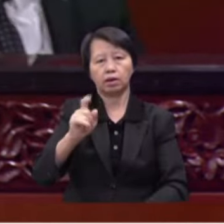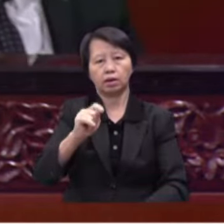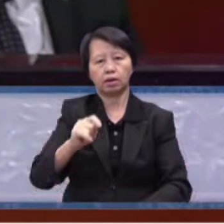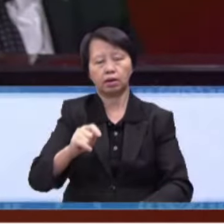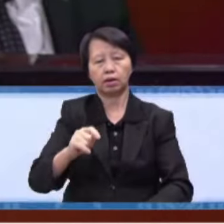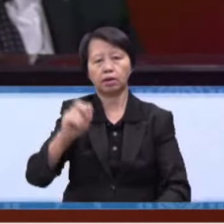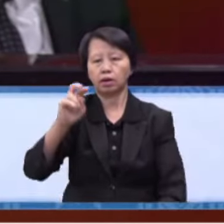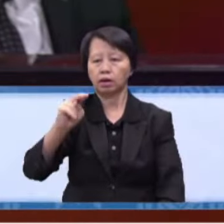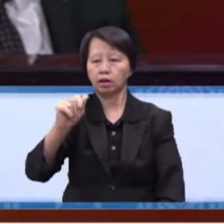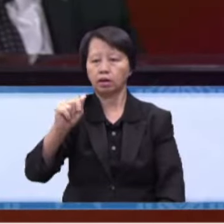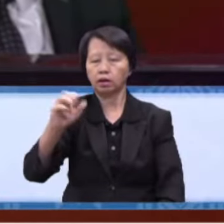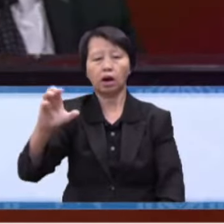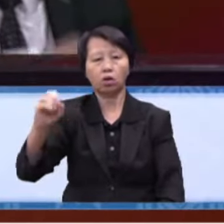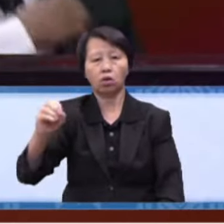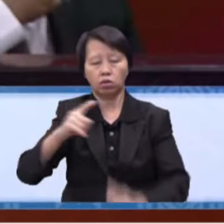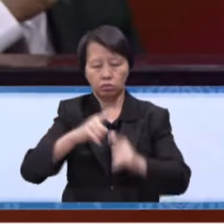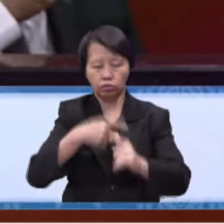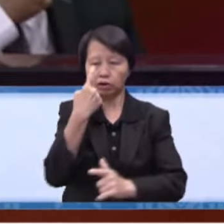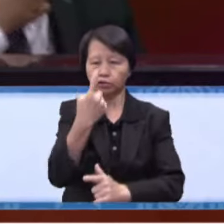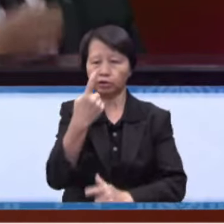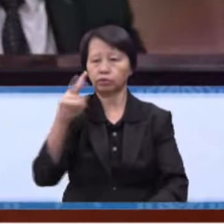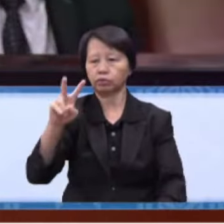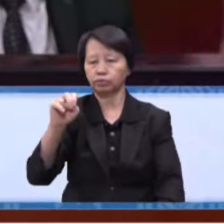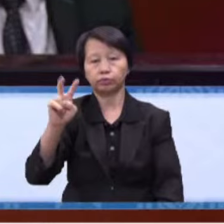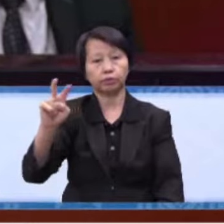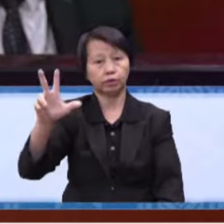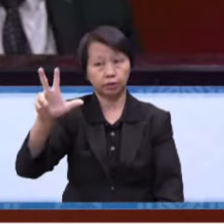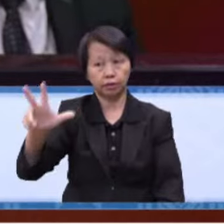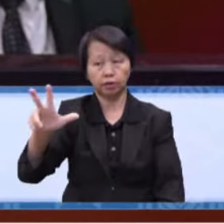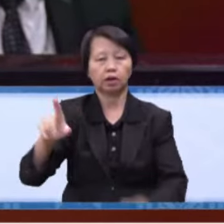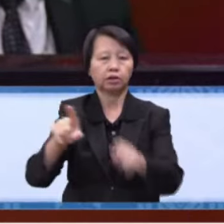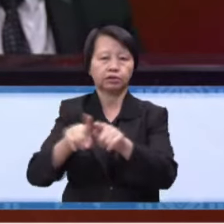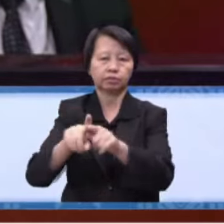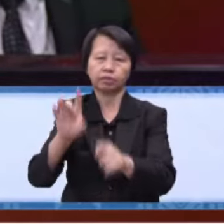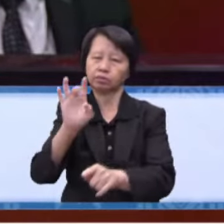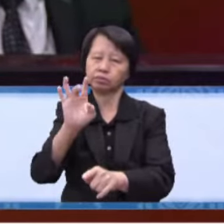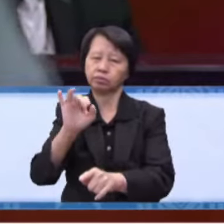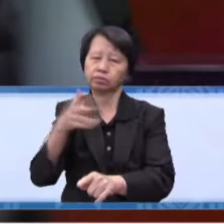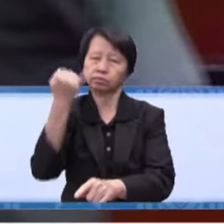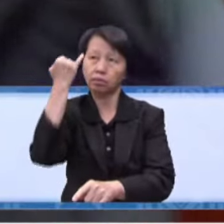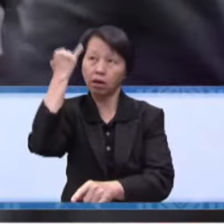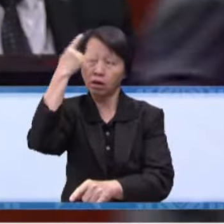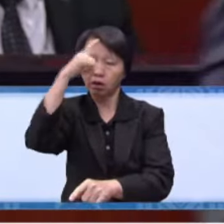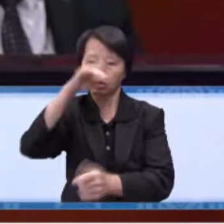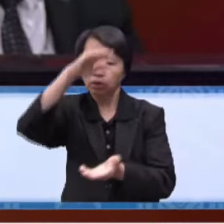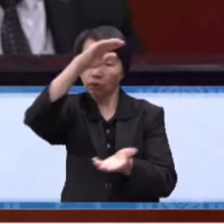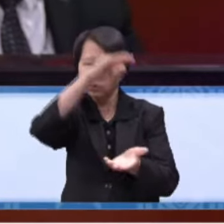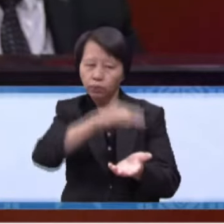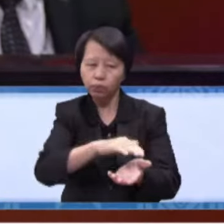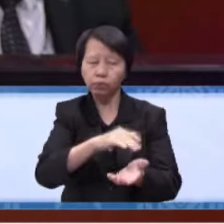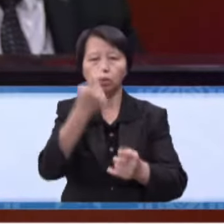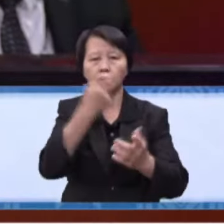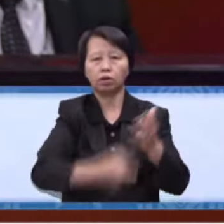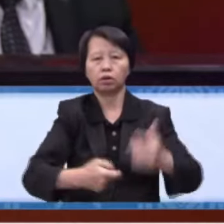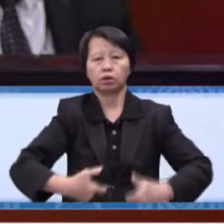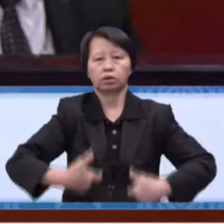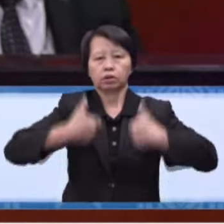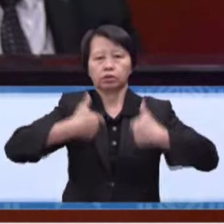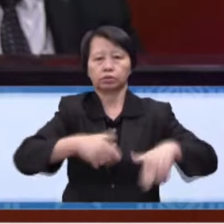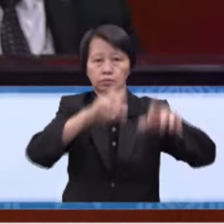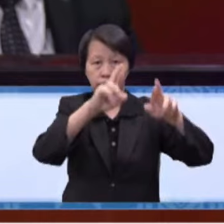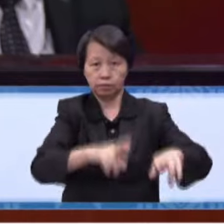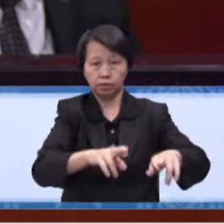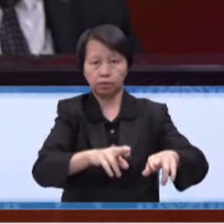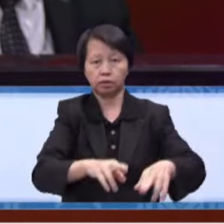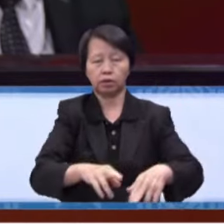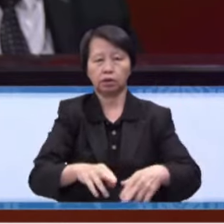negara 2023 sebagai salah satu infinitif pagi mengurangkan secara hidup rakyat